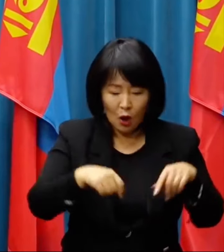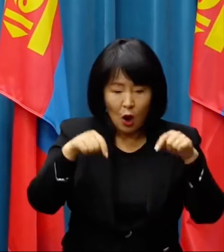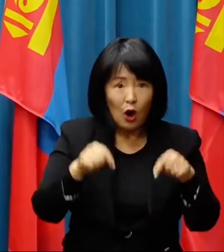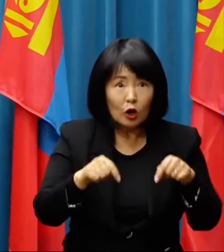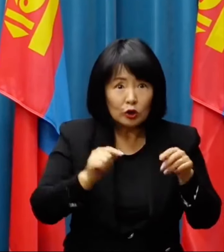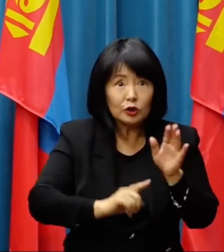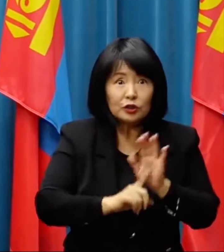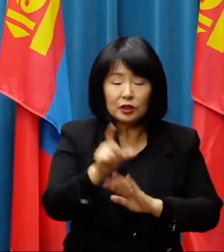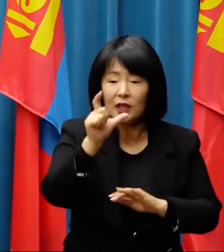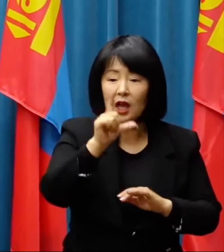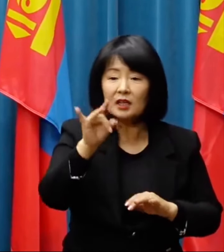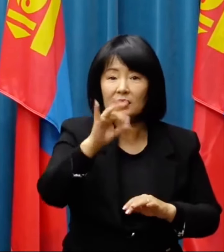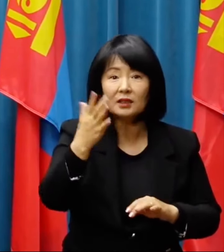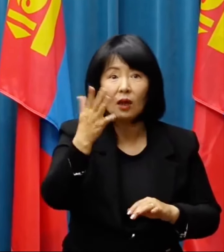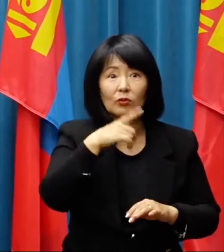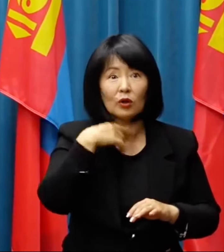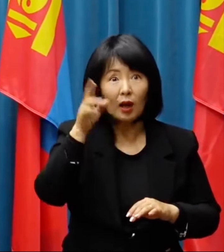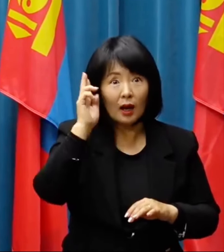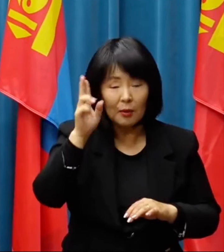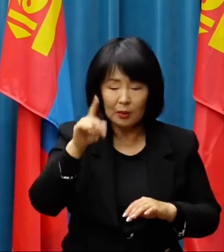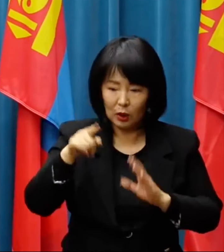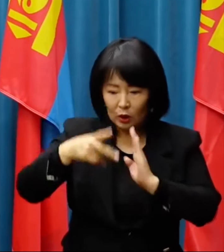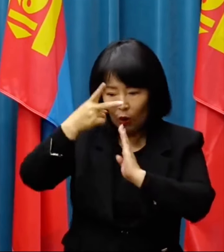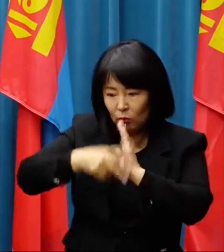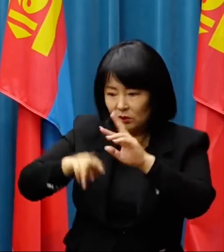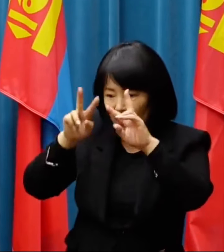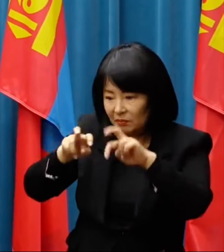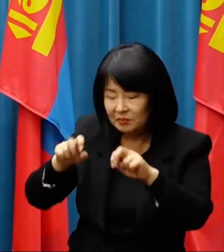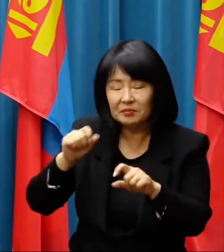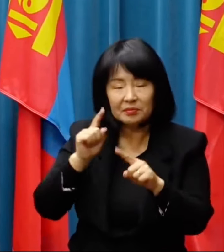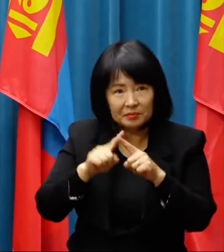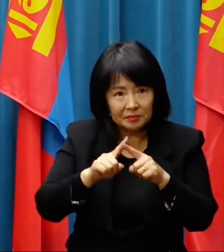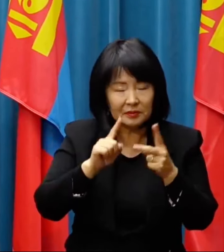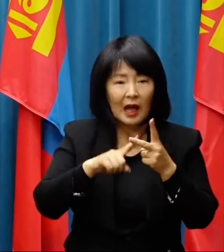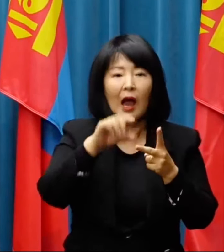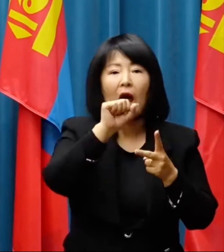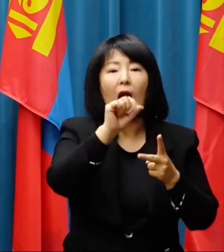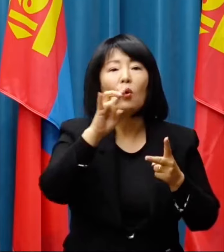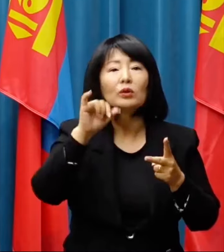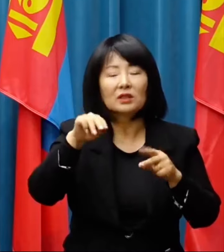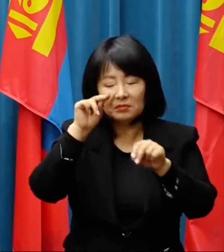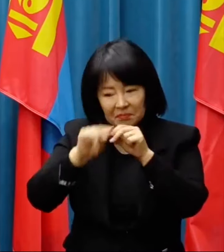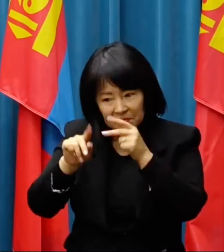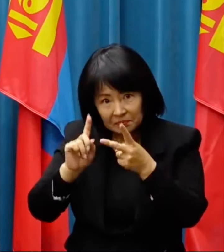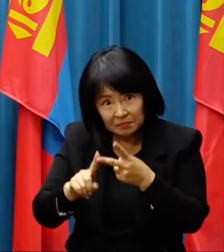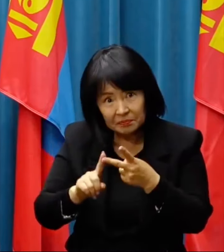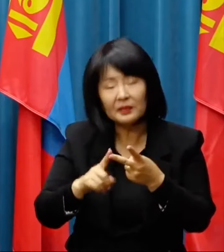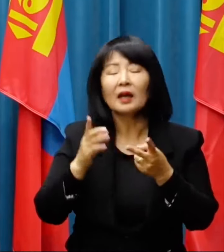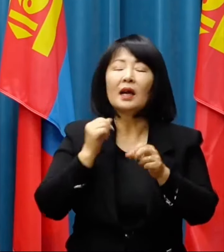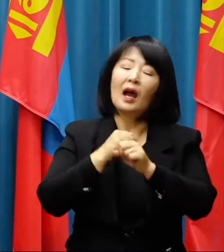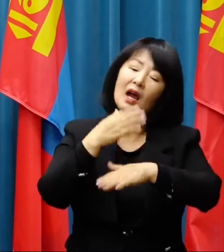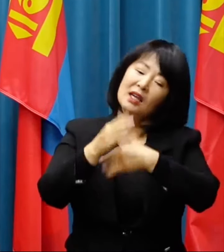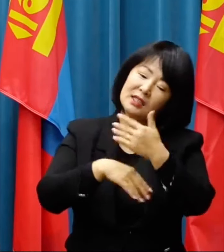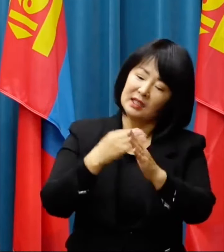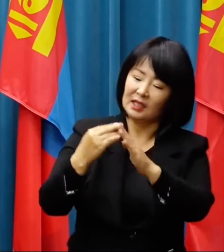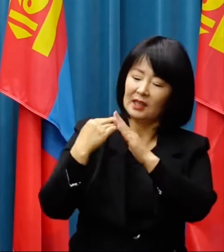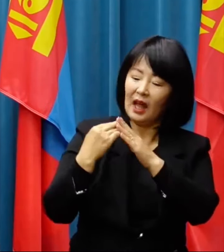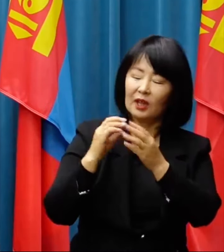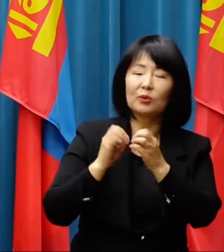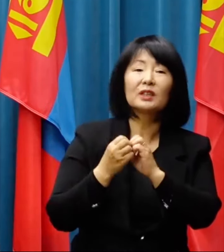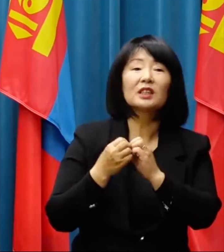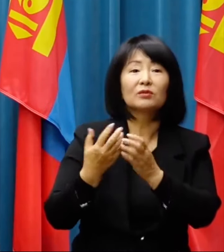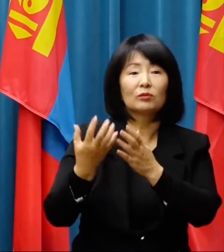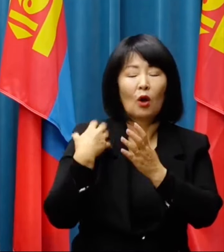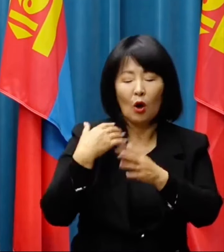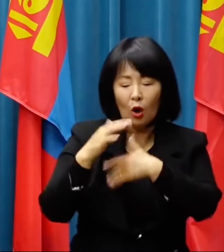Эрдэнэ тавталгын офицуд компани дээр мэдээж үнэлгээ хийн, аудит хийн. За, ингээд ажлын албан даалгавар боловсруулах дээр